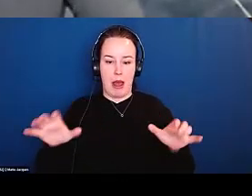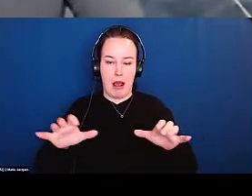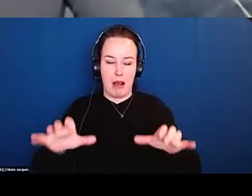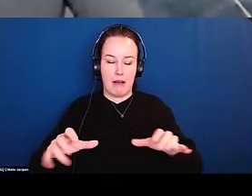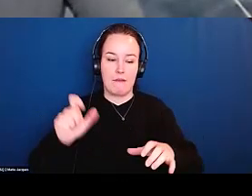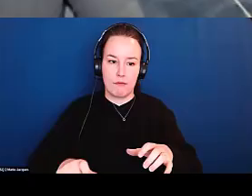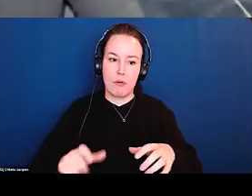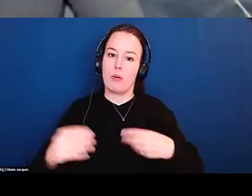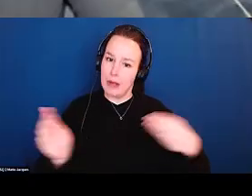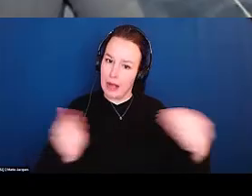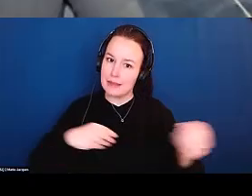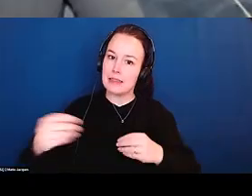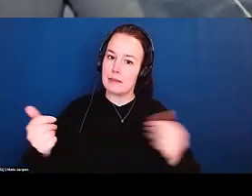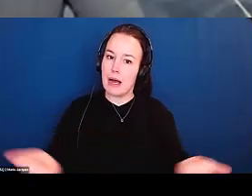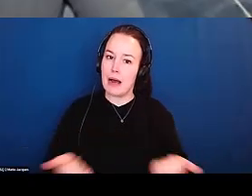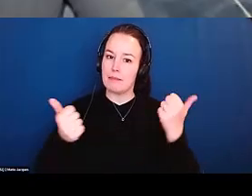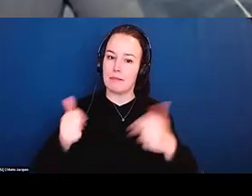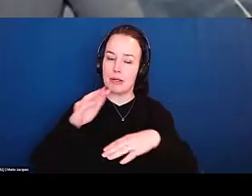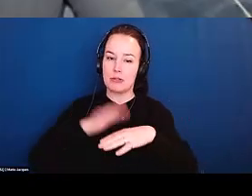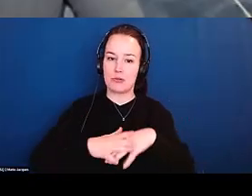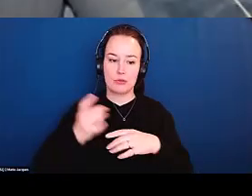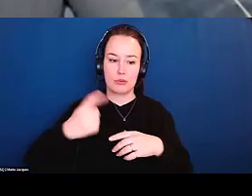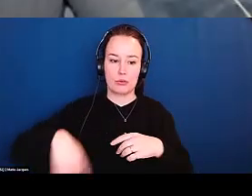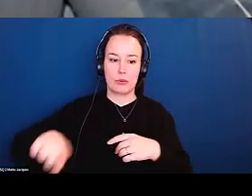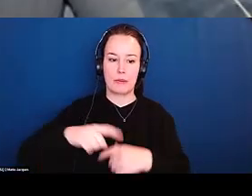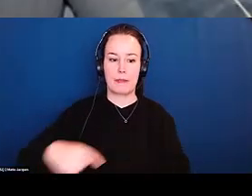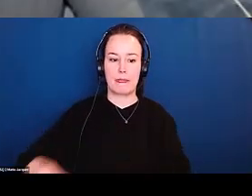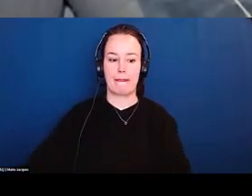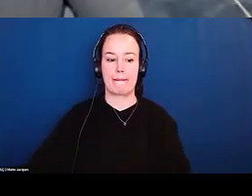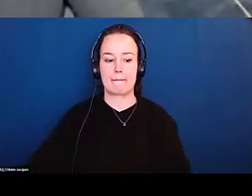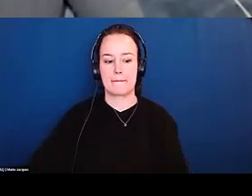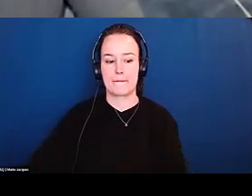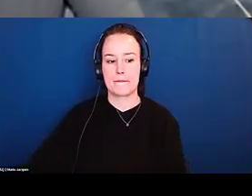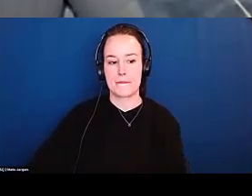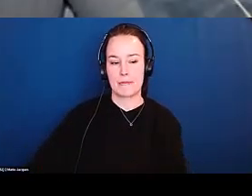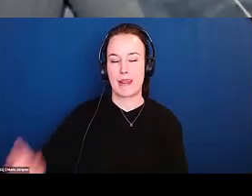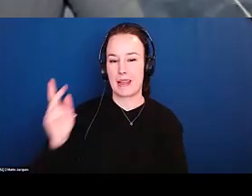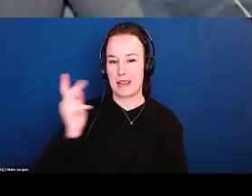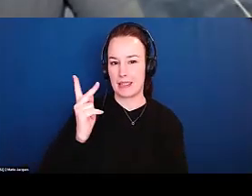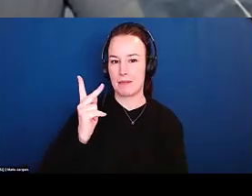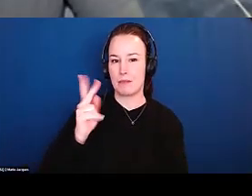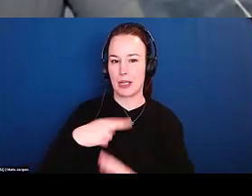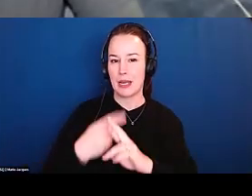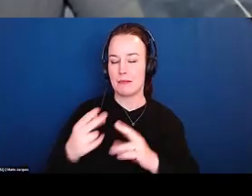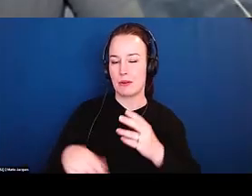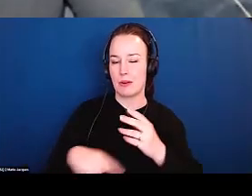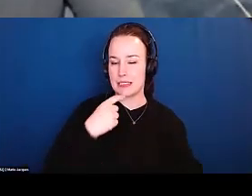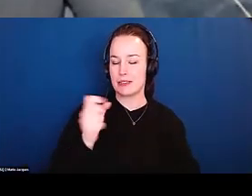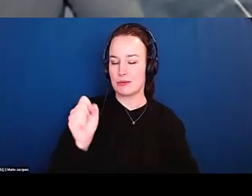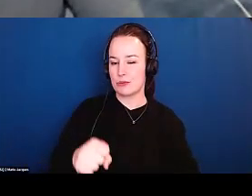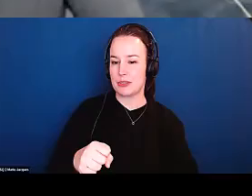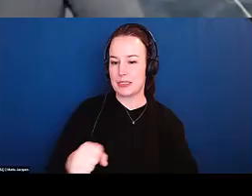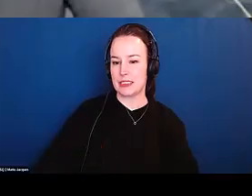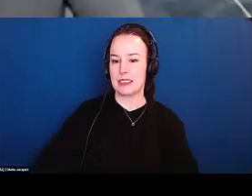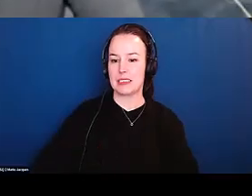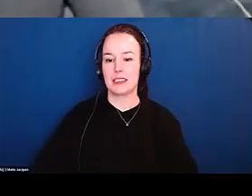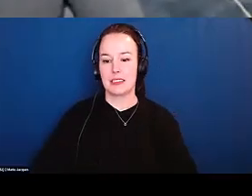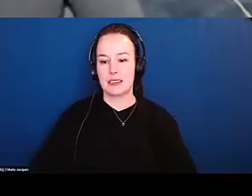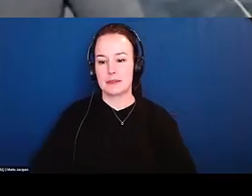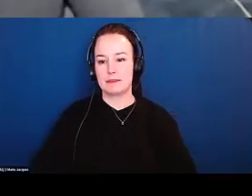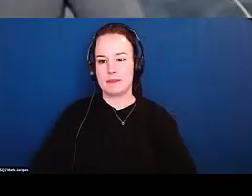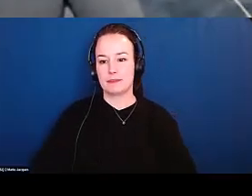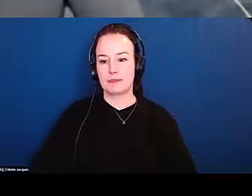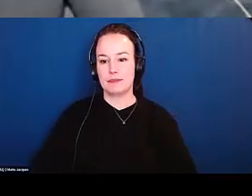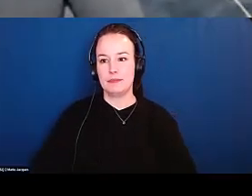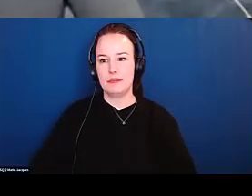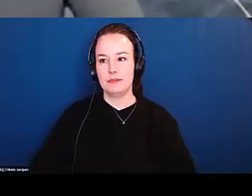Donc, il faut qu'il y ait beaucoup d'espace au sein de l'équipe par rapport à tout cela. Oui, et vous savez quoi? C'est vraiment important et intéressant parce que